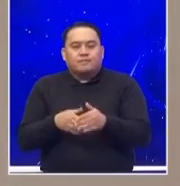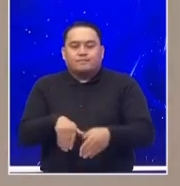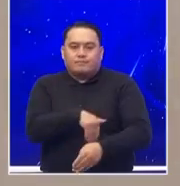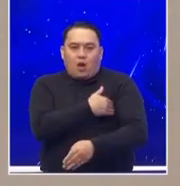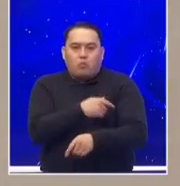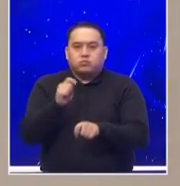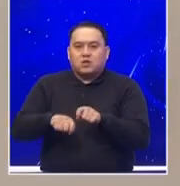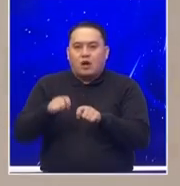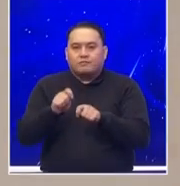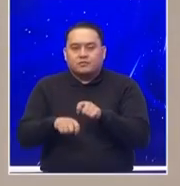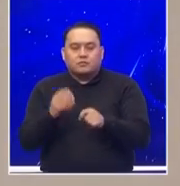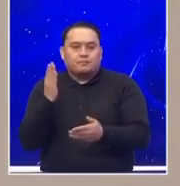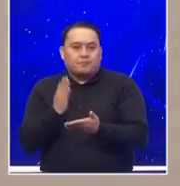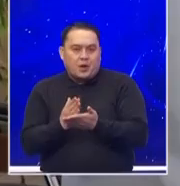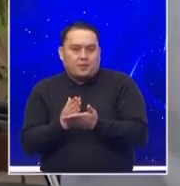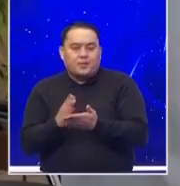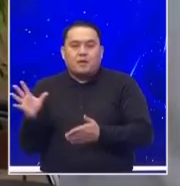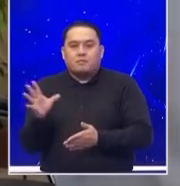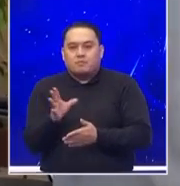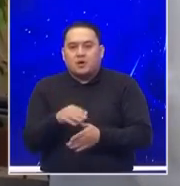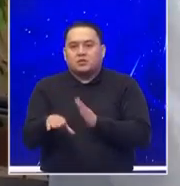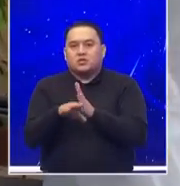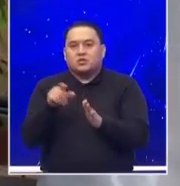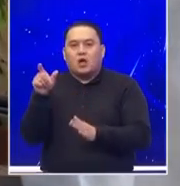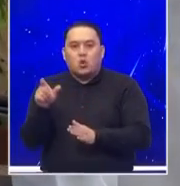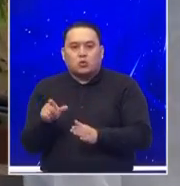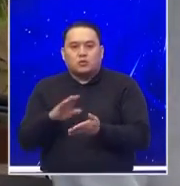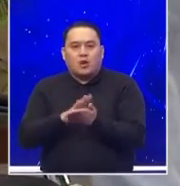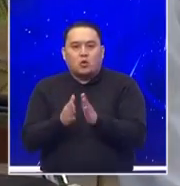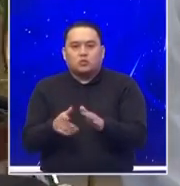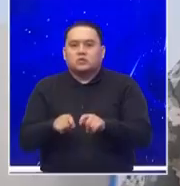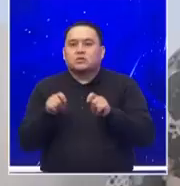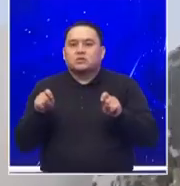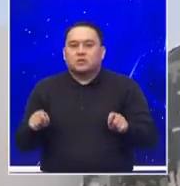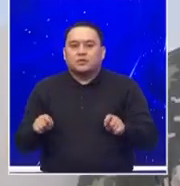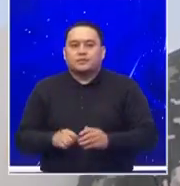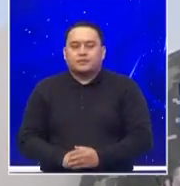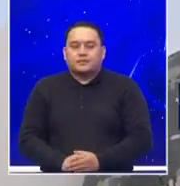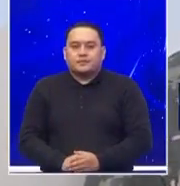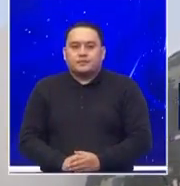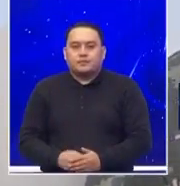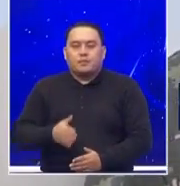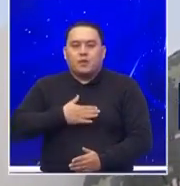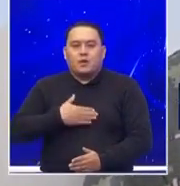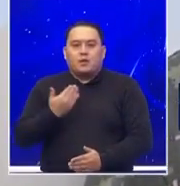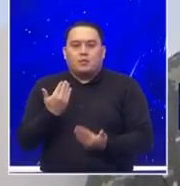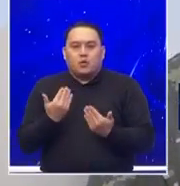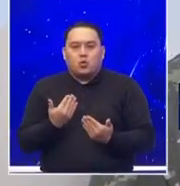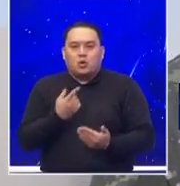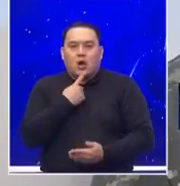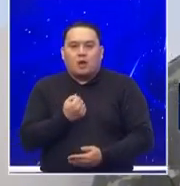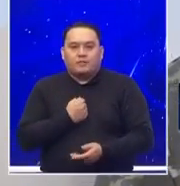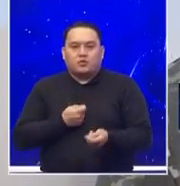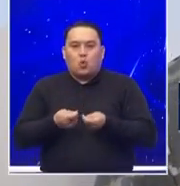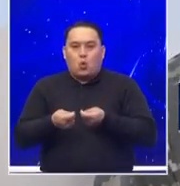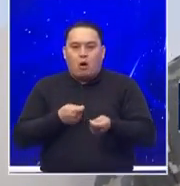өлшетіп, антисептик қолданады. Бір сөзбен айтқанда сайлаушылар үшін барлық жағдай жасалған. Бүгін сайлауға келдік. Командирлеріміз бізге